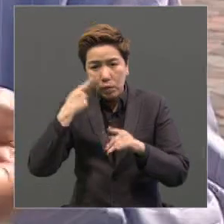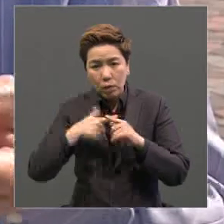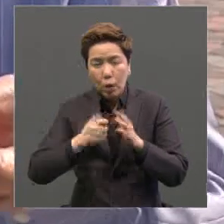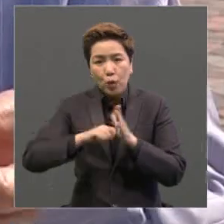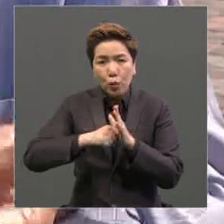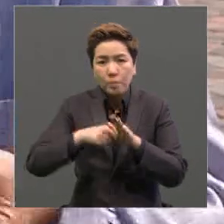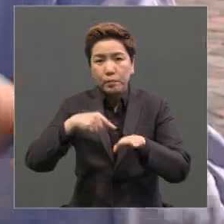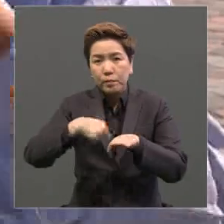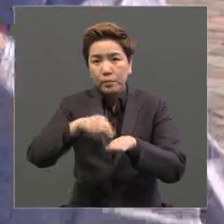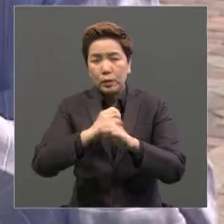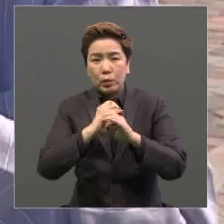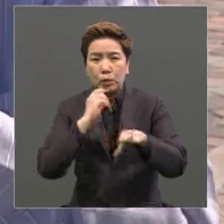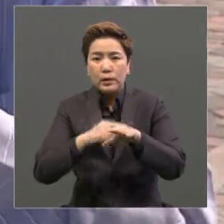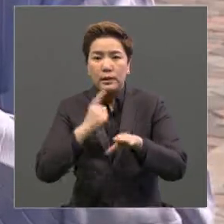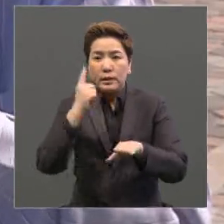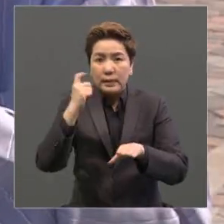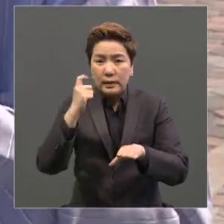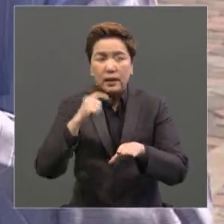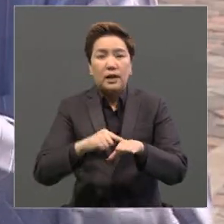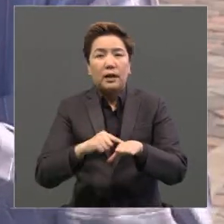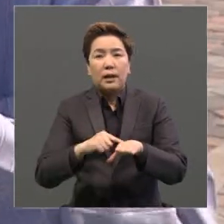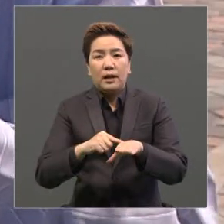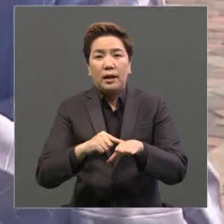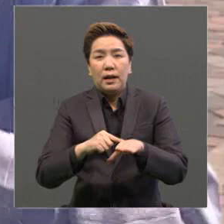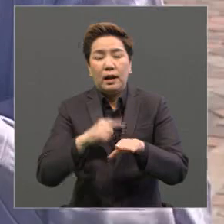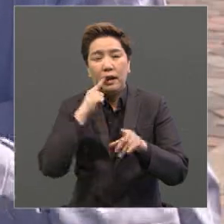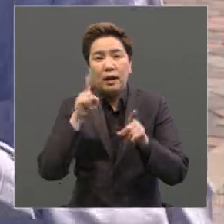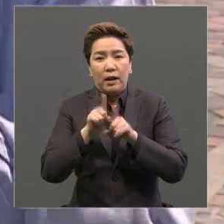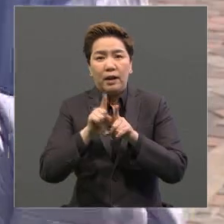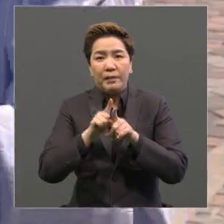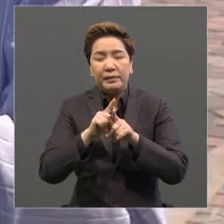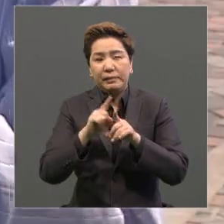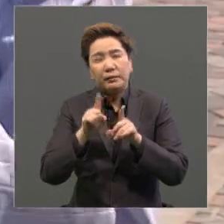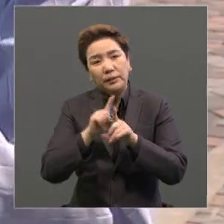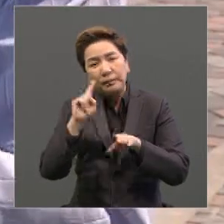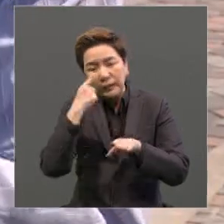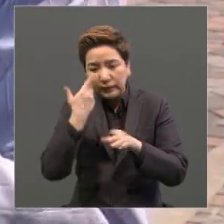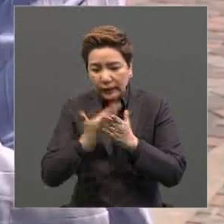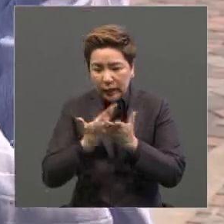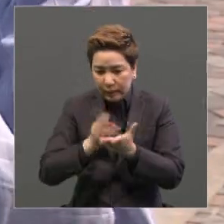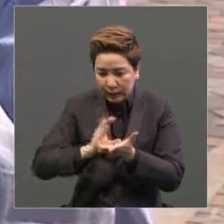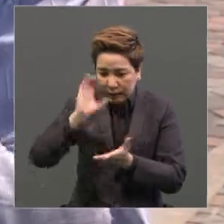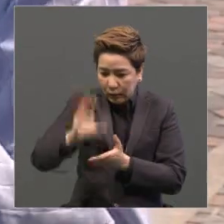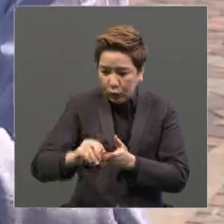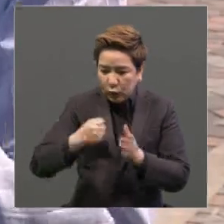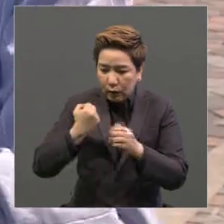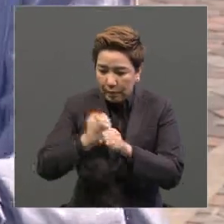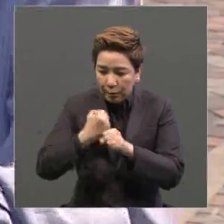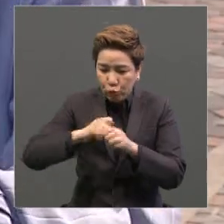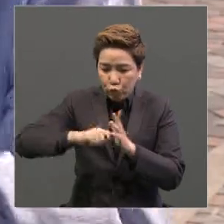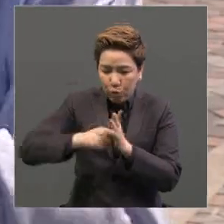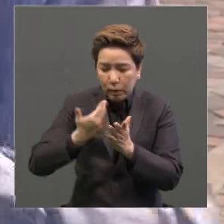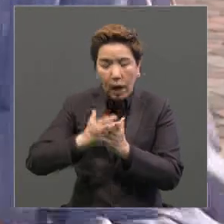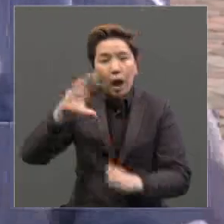ซ่อมเดี๋ยวให้เหมือนเดิมเหมือนใหม่แล้วไอ้เงินทุ